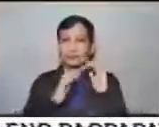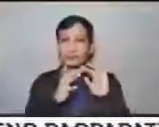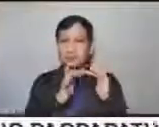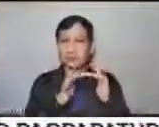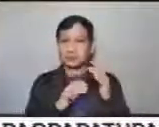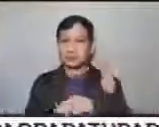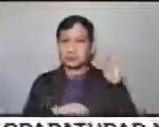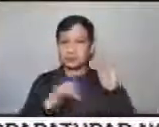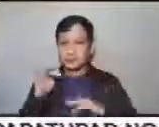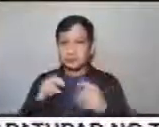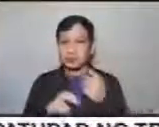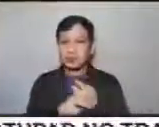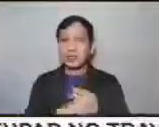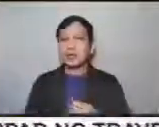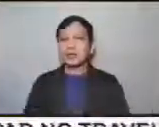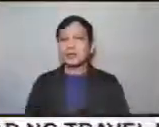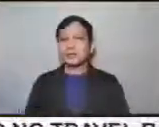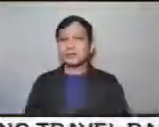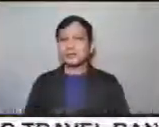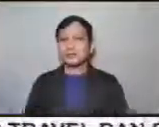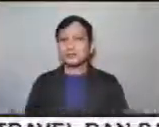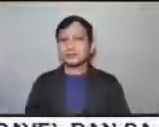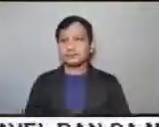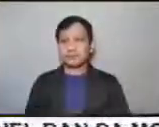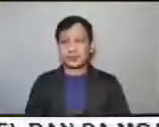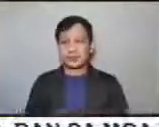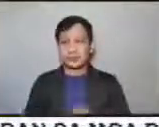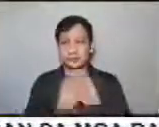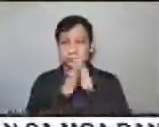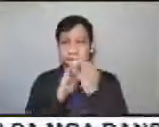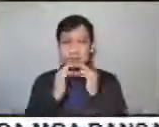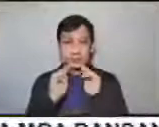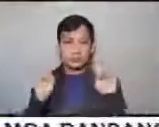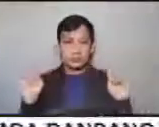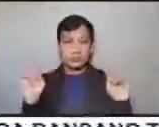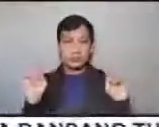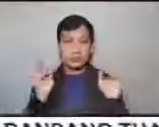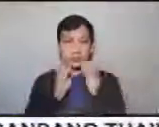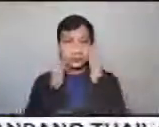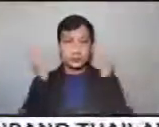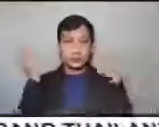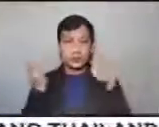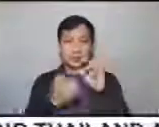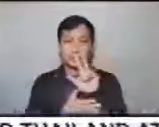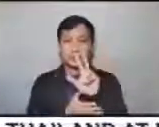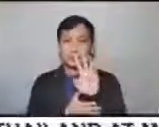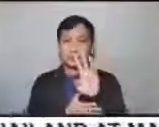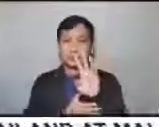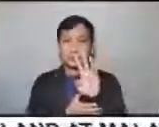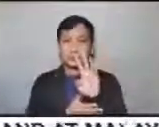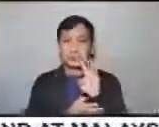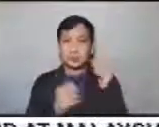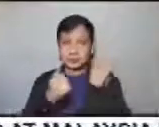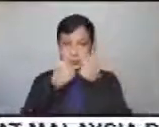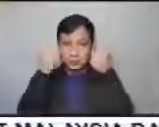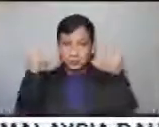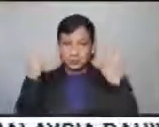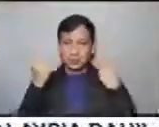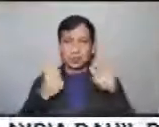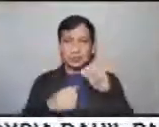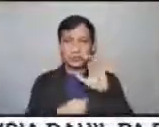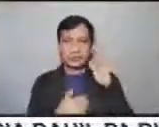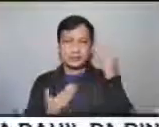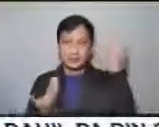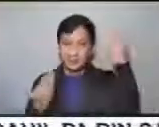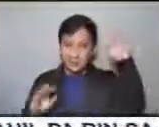Ipinagdiwang ng Cordillera ang kanilang ika-34th founding anniversary sa bisa ng Executive Order No. 220. Ang tema